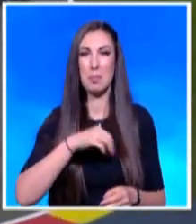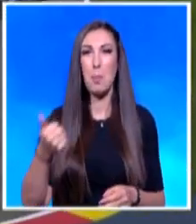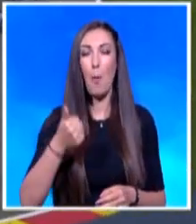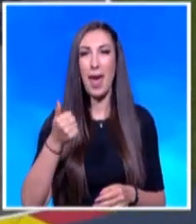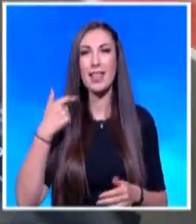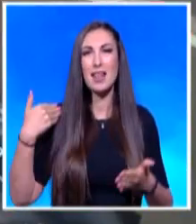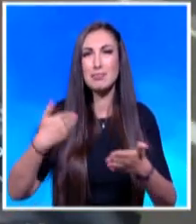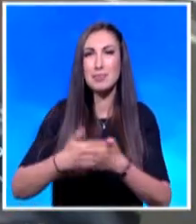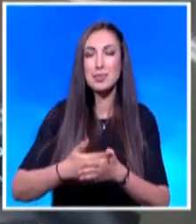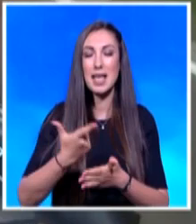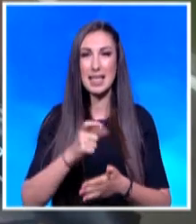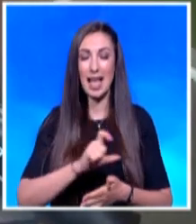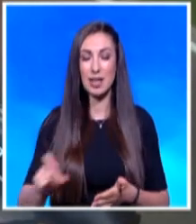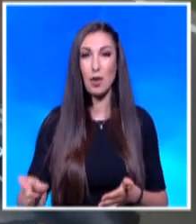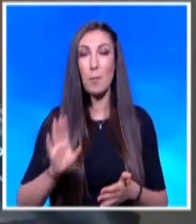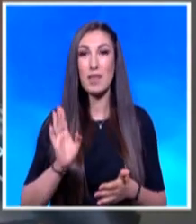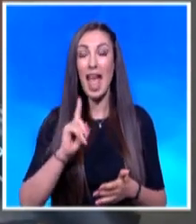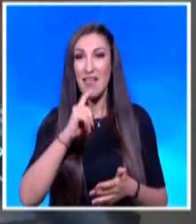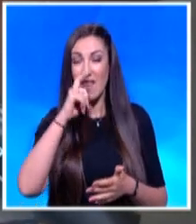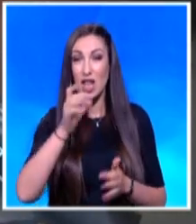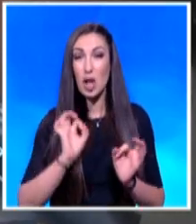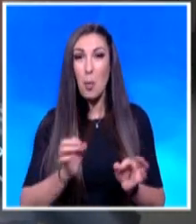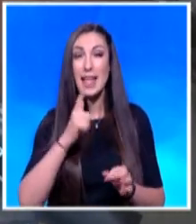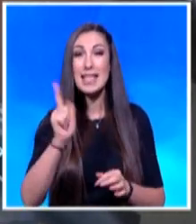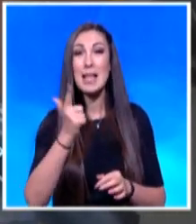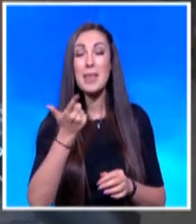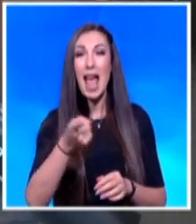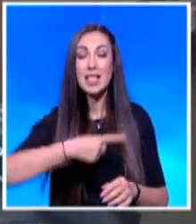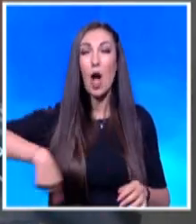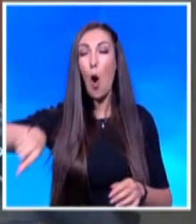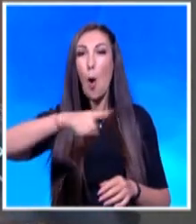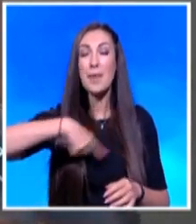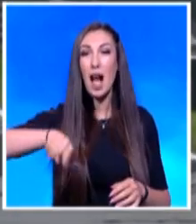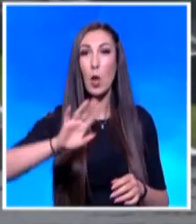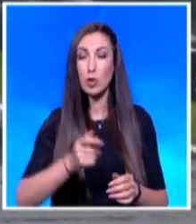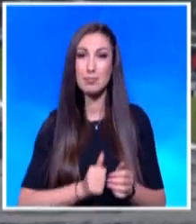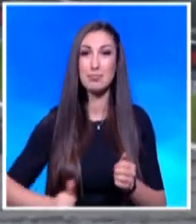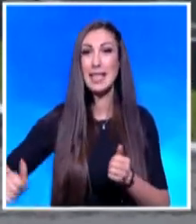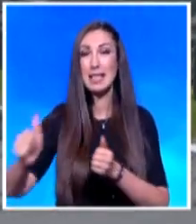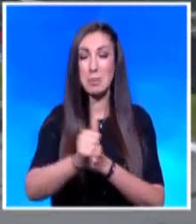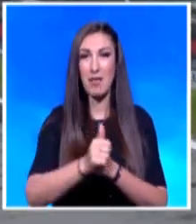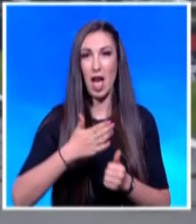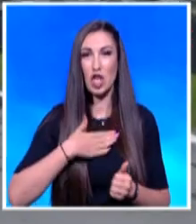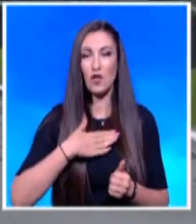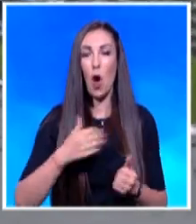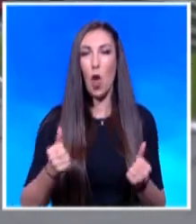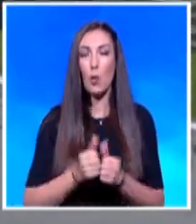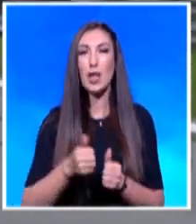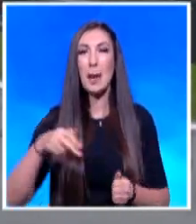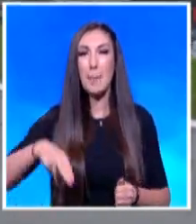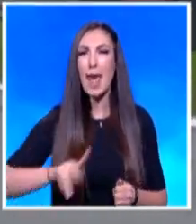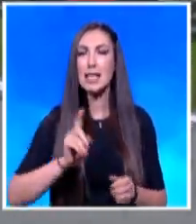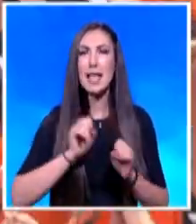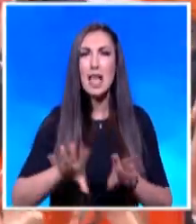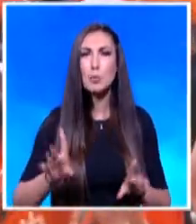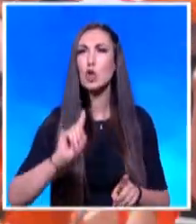състезания. Ключовият момент на Спа дойде в 17-та обиколка, когато той изпревари с отборника си Перес и не изпусна